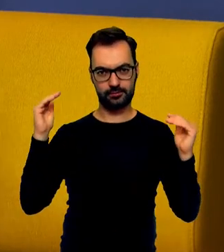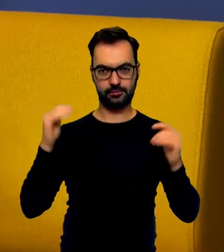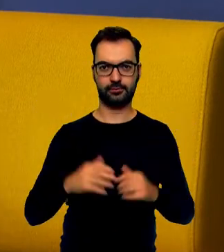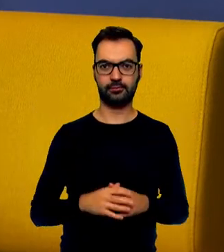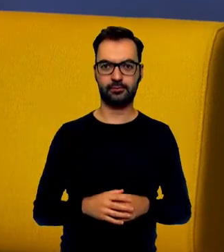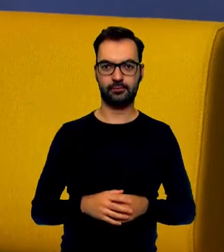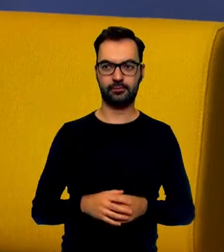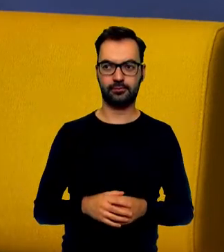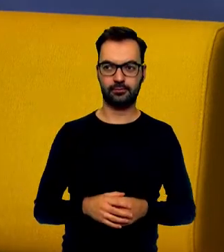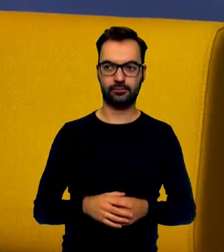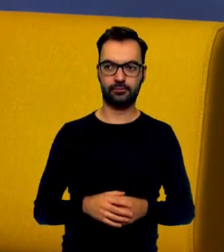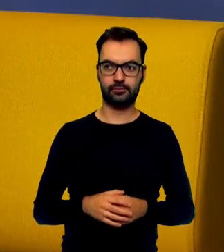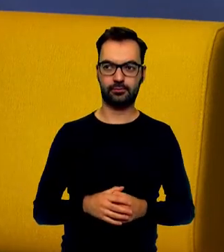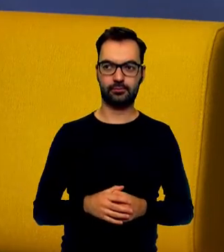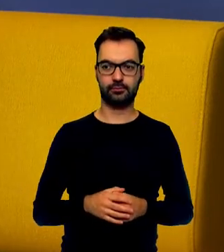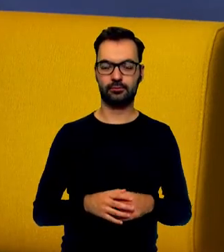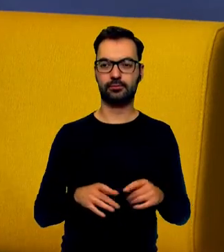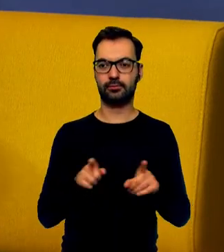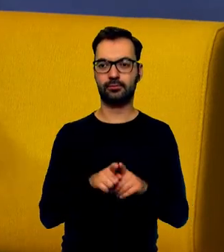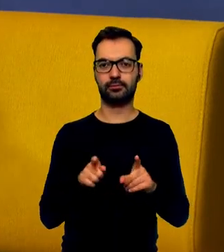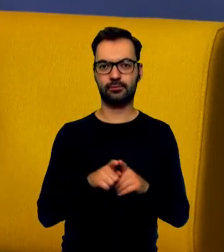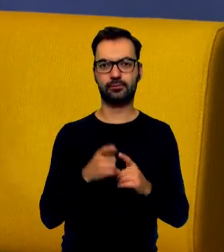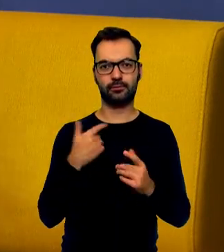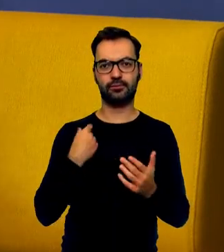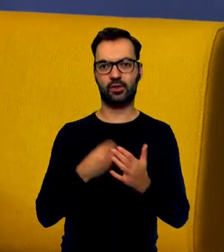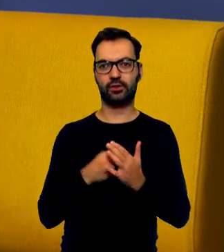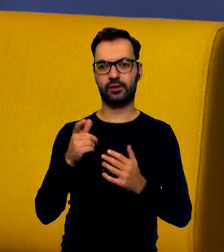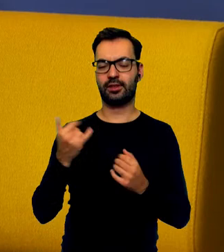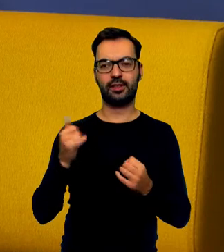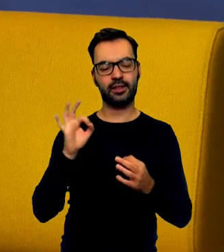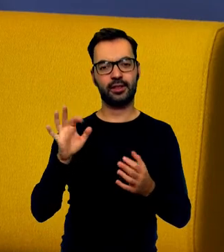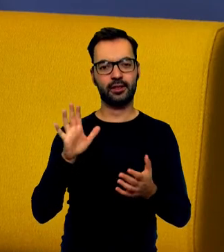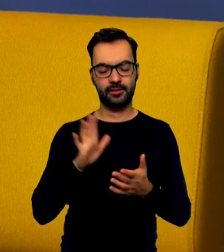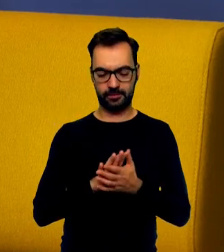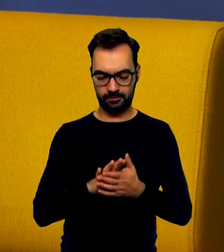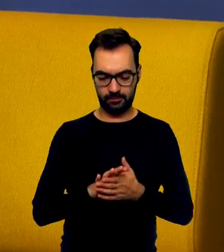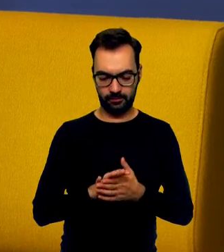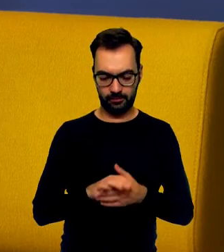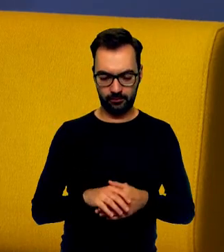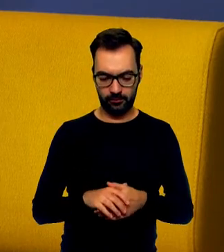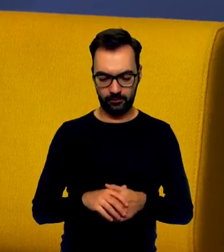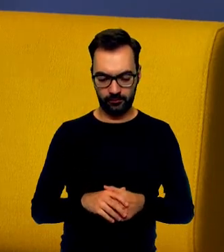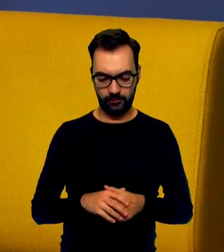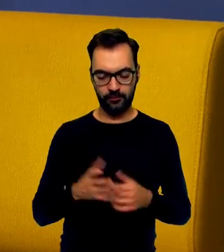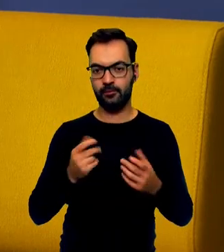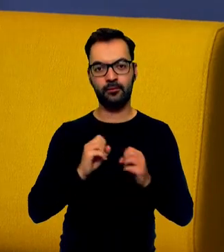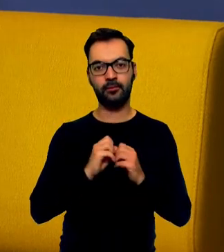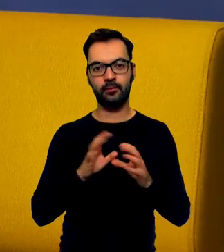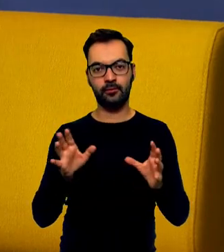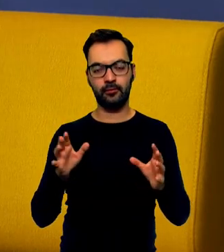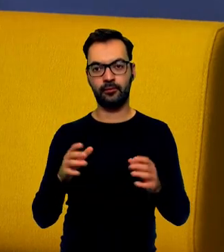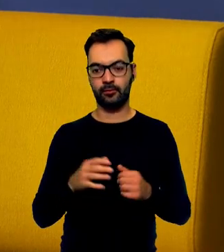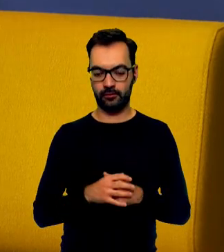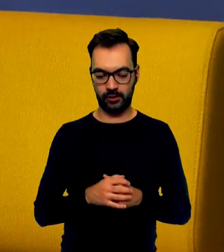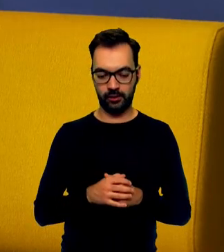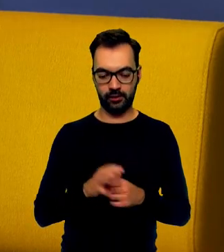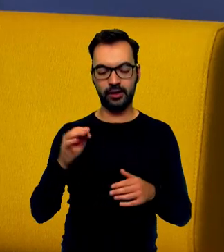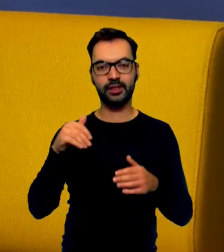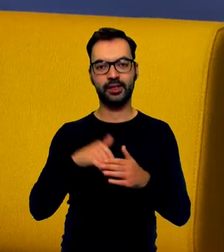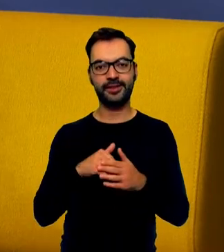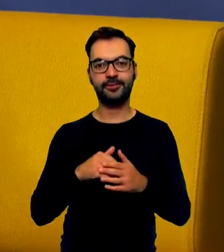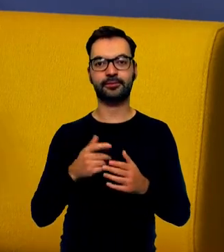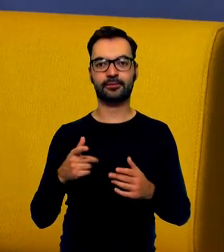na rynku prasowym i też właśnie za specyficzną, nieoczywistą dzisiaj i rzadką mam wrażenie